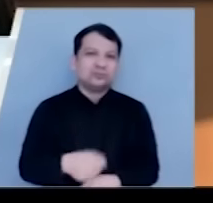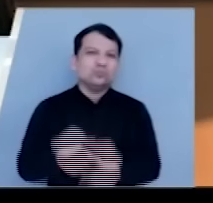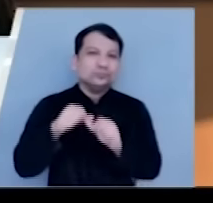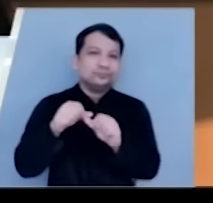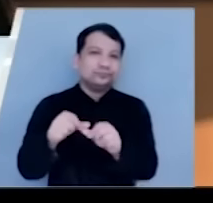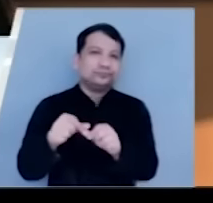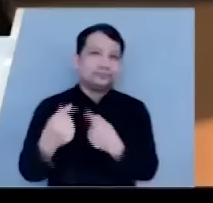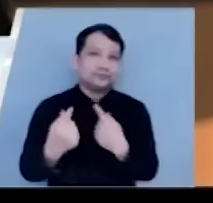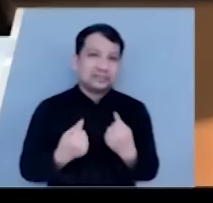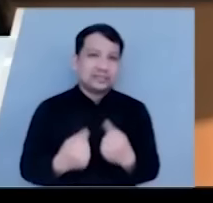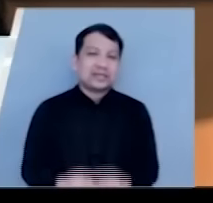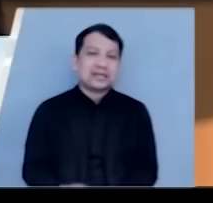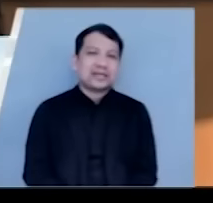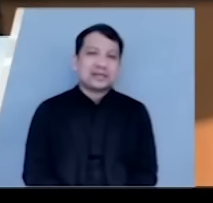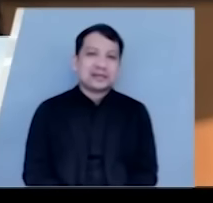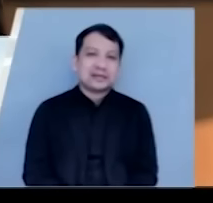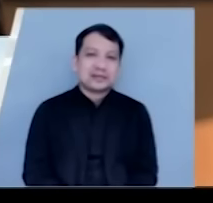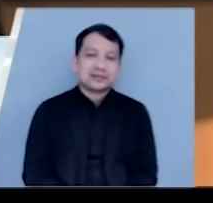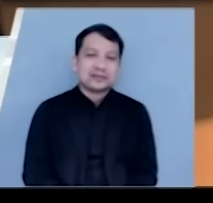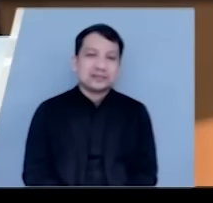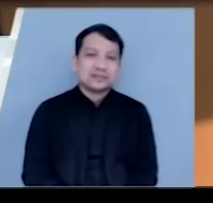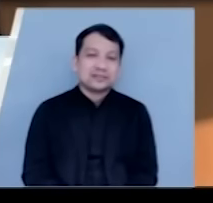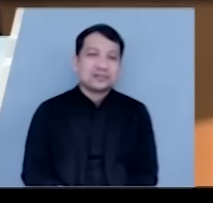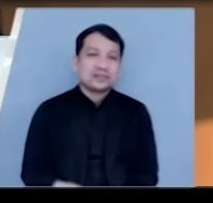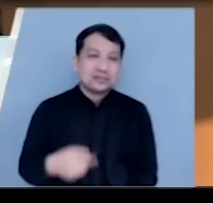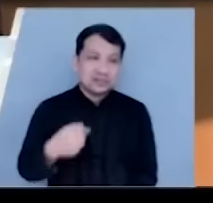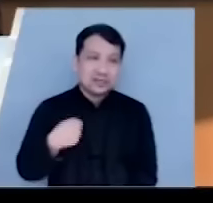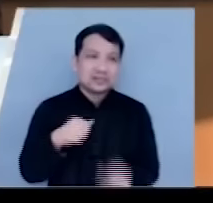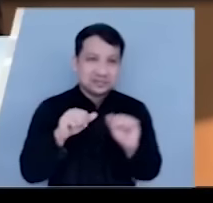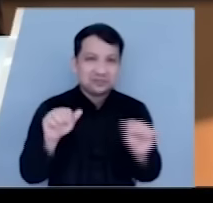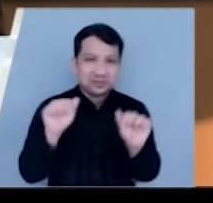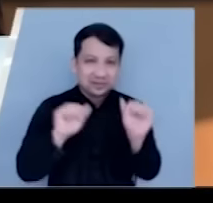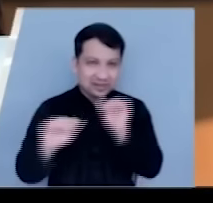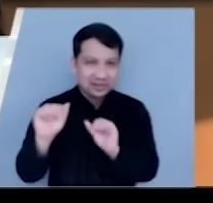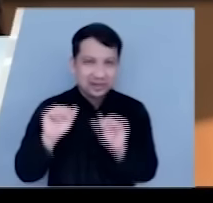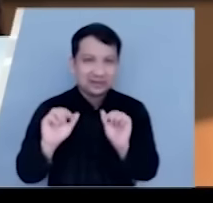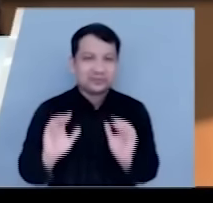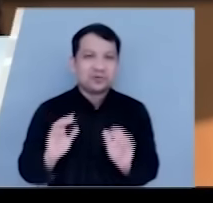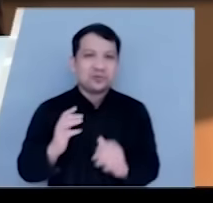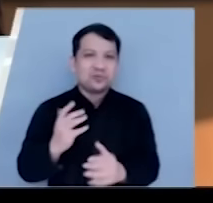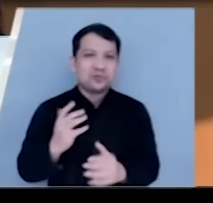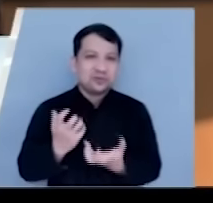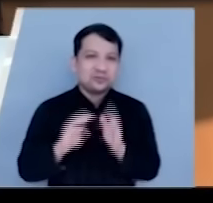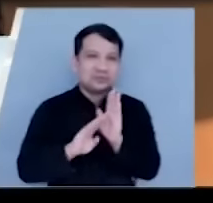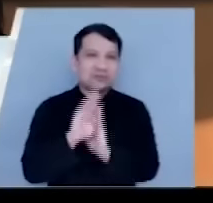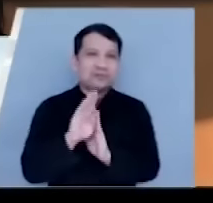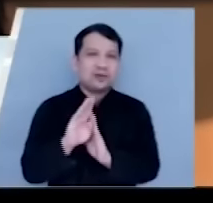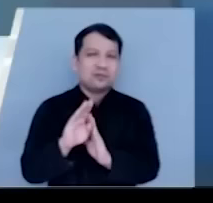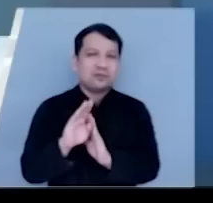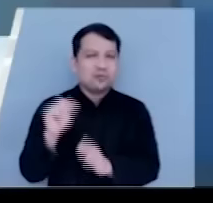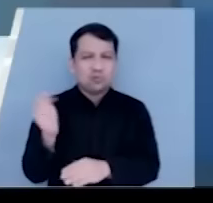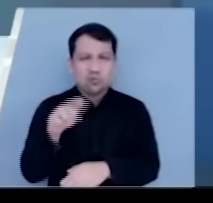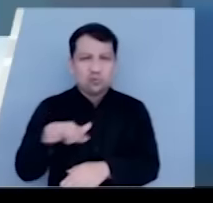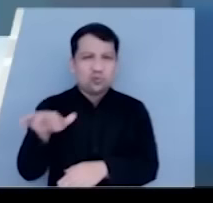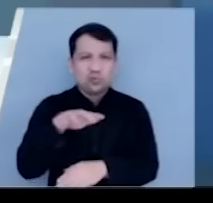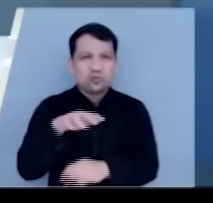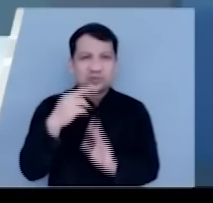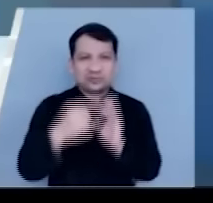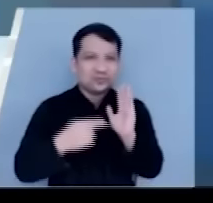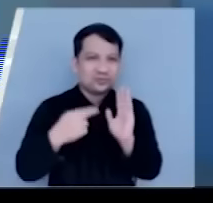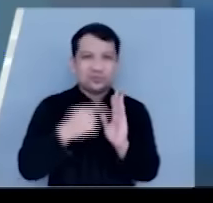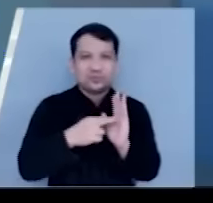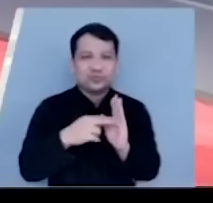ko sa pag-arte ko. And gusto ko po magawa lahat ng klaseng roles.